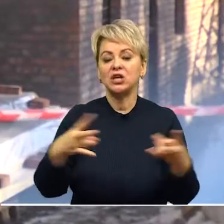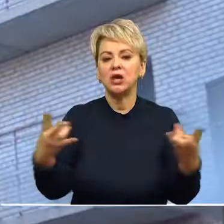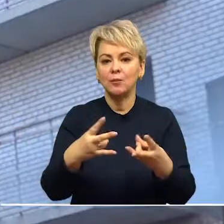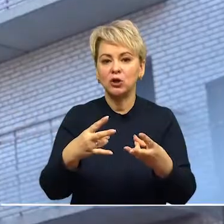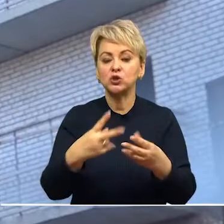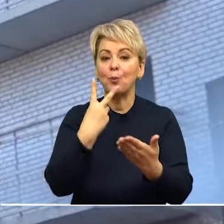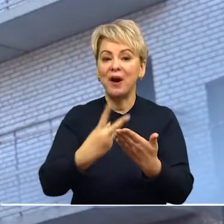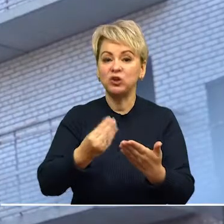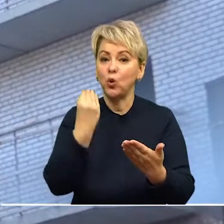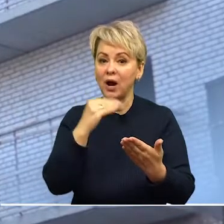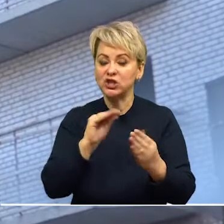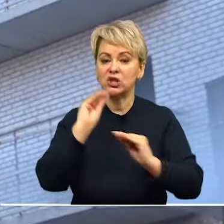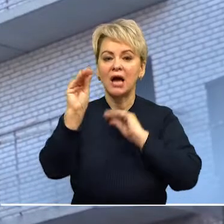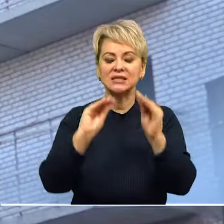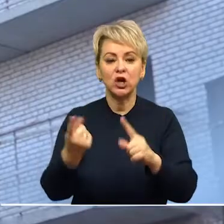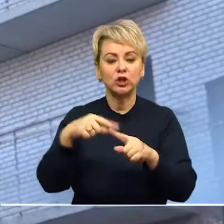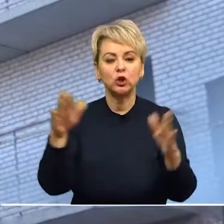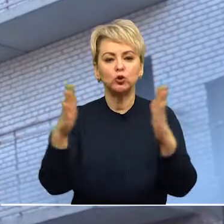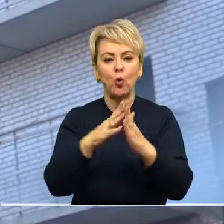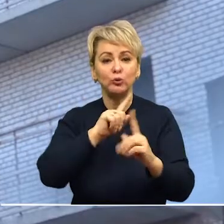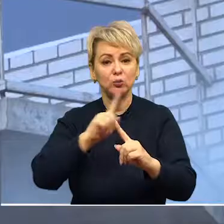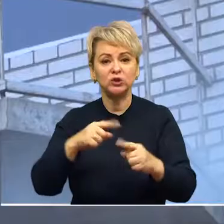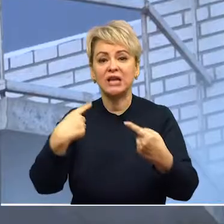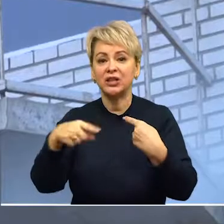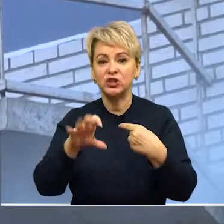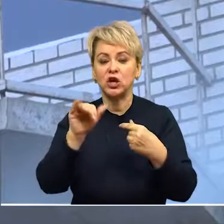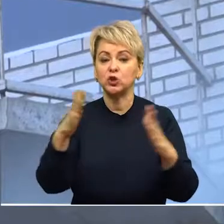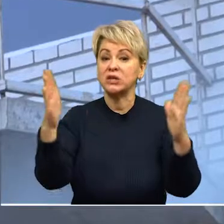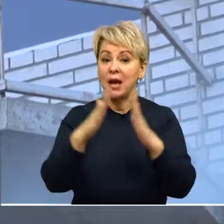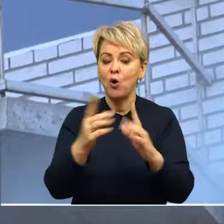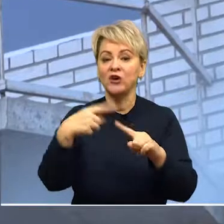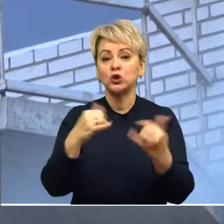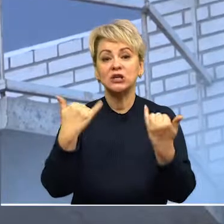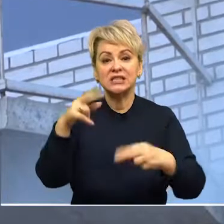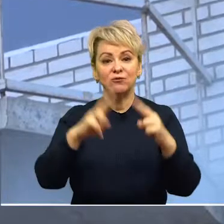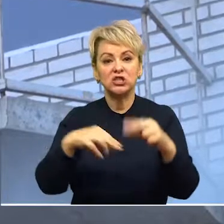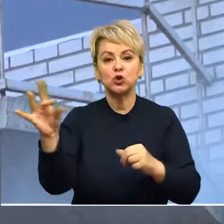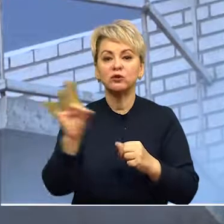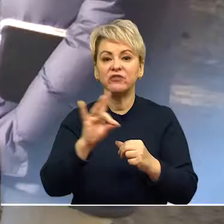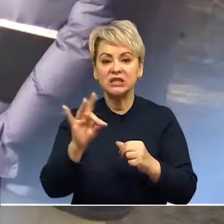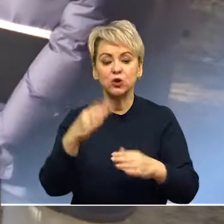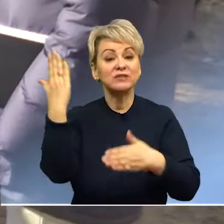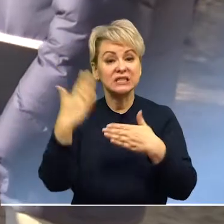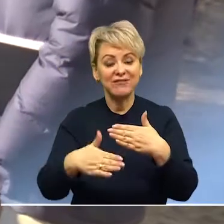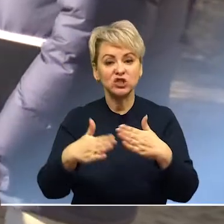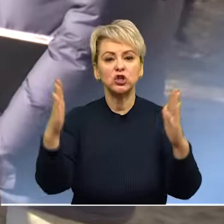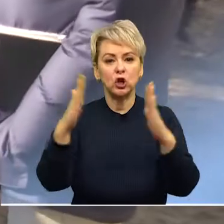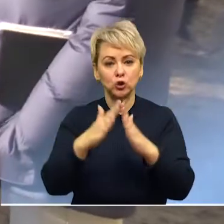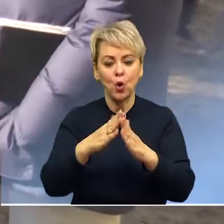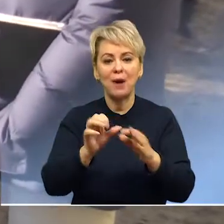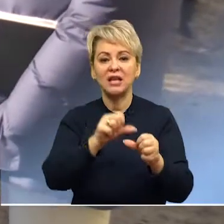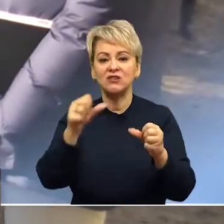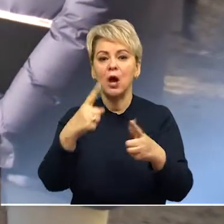И по виду, и по качеству, и по оснащению этот дом не будет отличаться от объектов, которые сегодня строят в Ростове. На завершение объекта